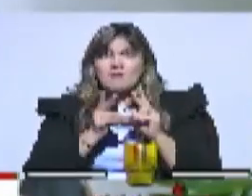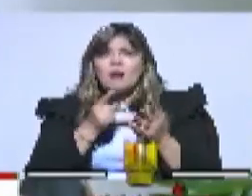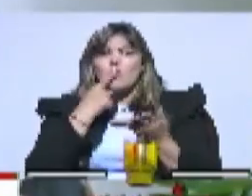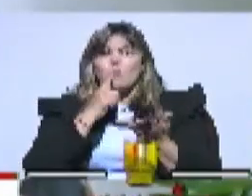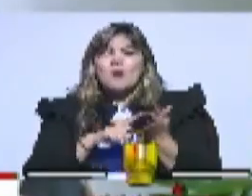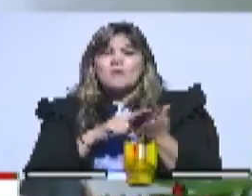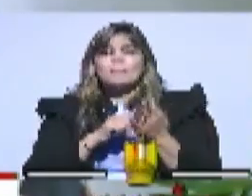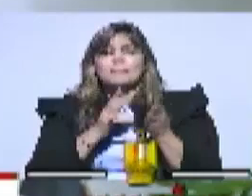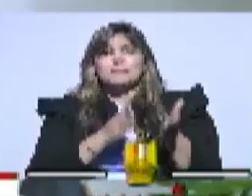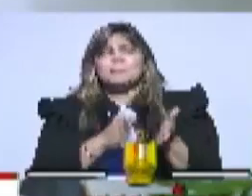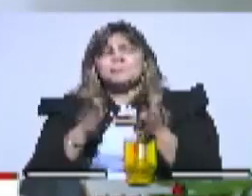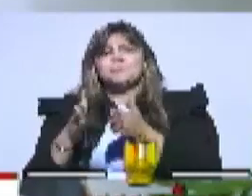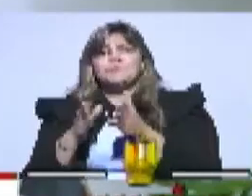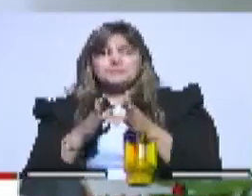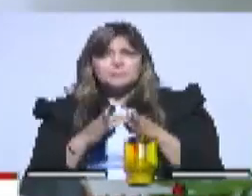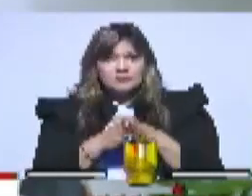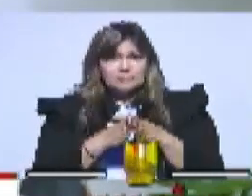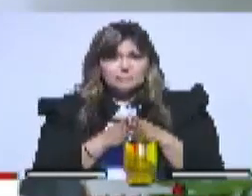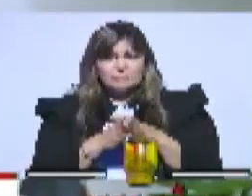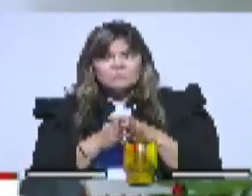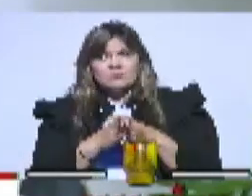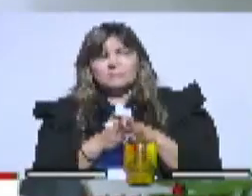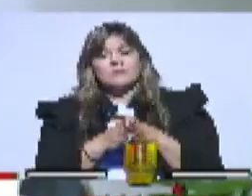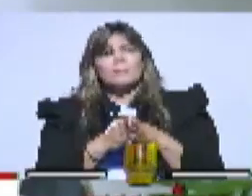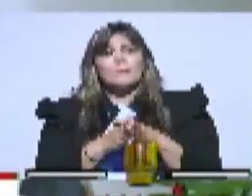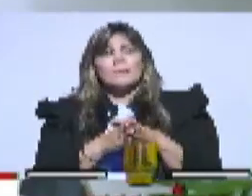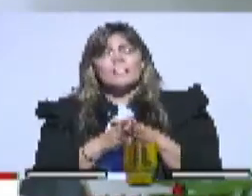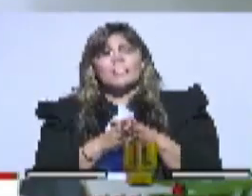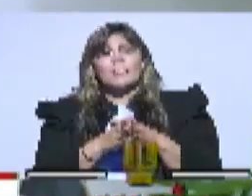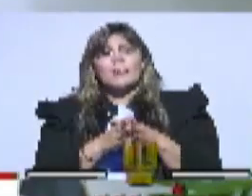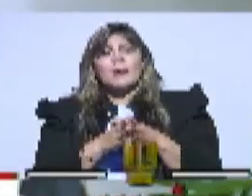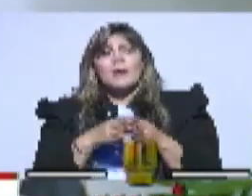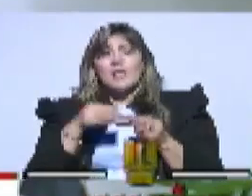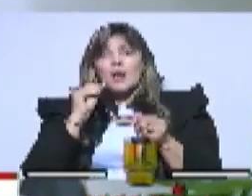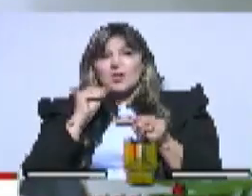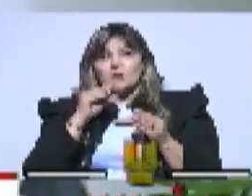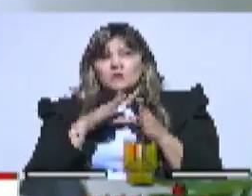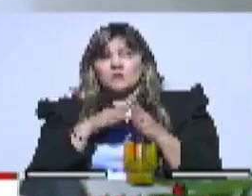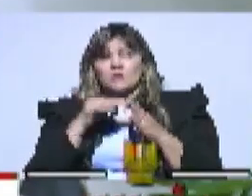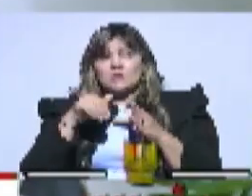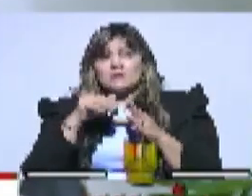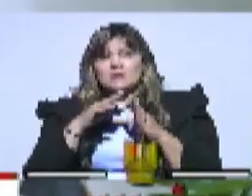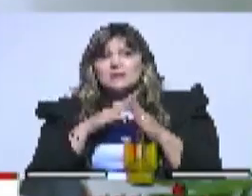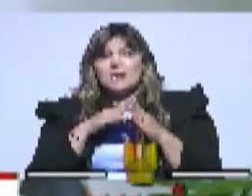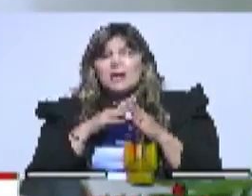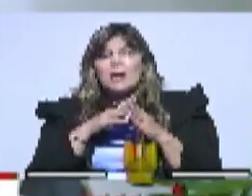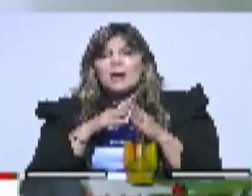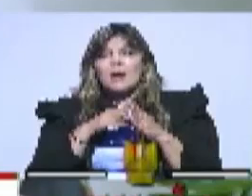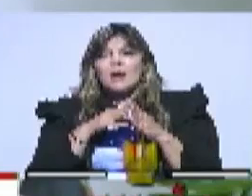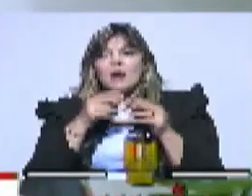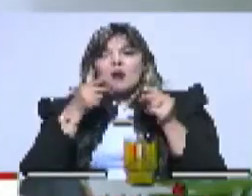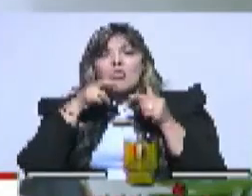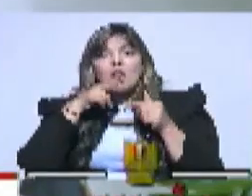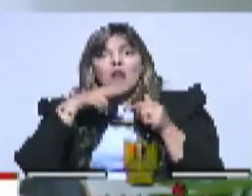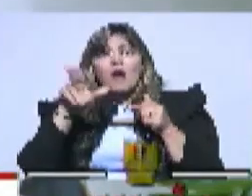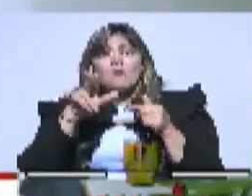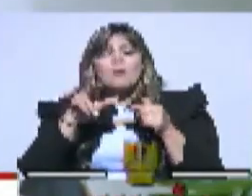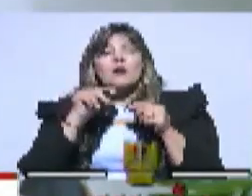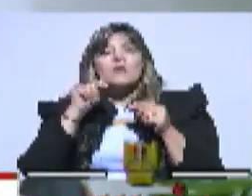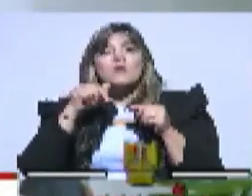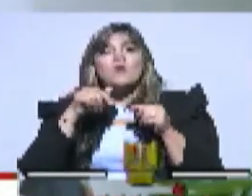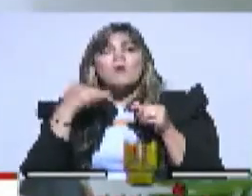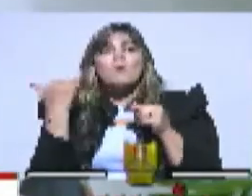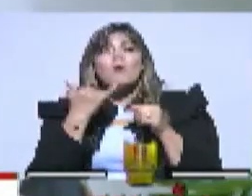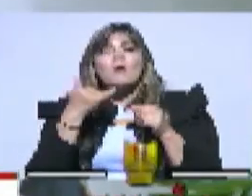عايز أنتقل بقى مع حضرتك دلوقتي للحدث الأبرز والأهم في الحياة السياسية في مصر الآن، وهو إعلان